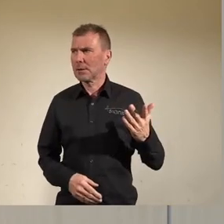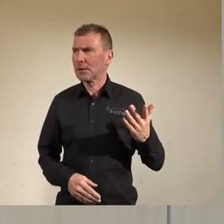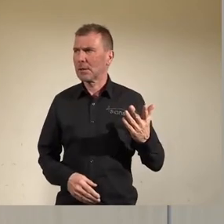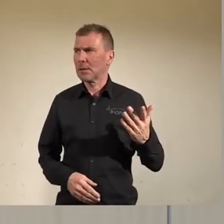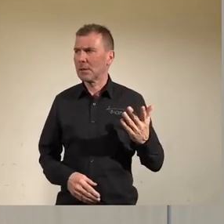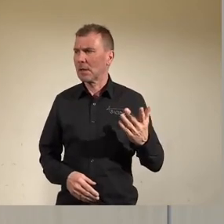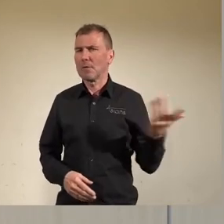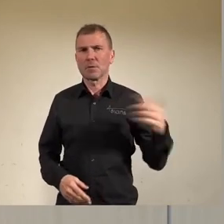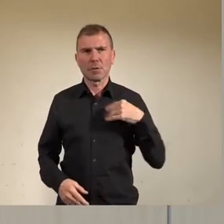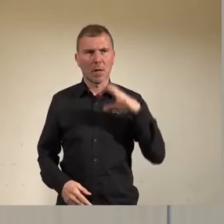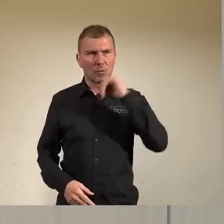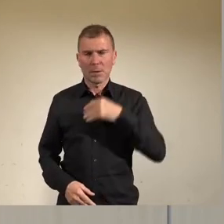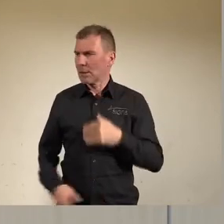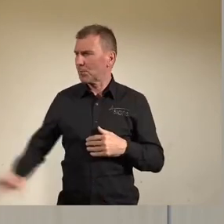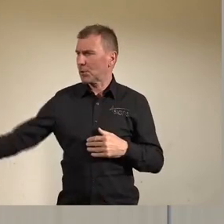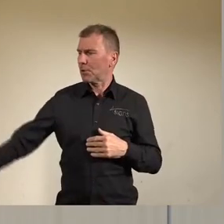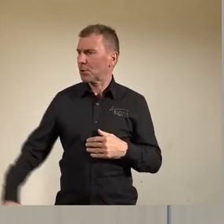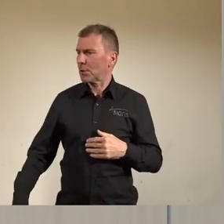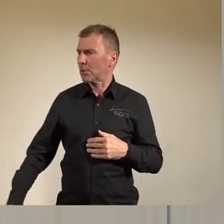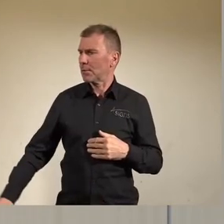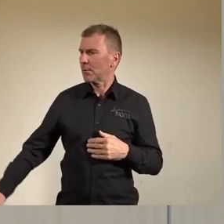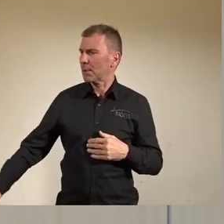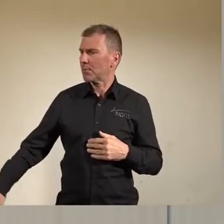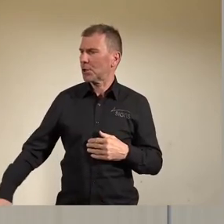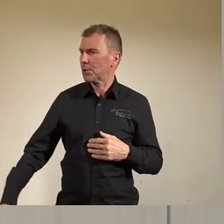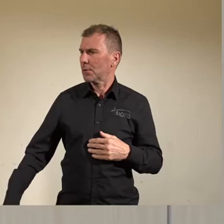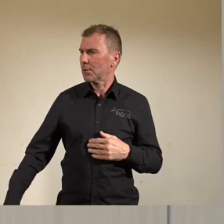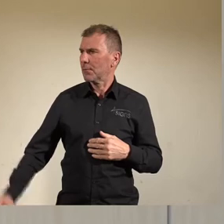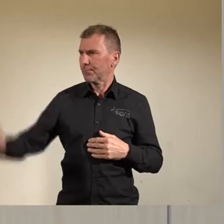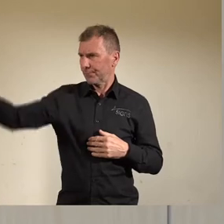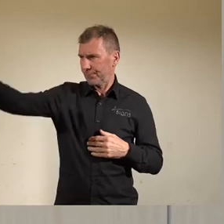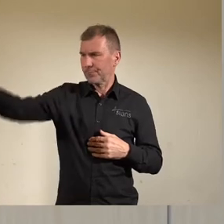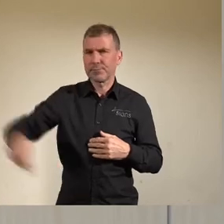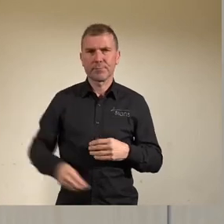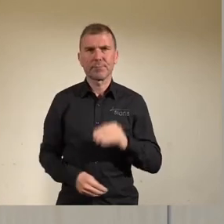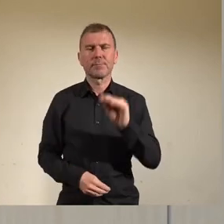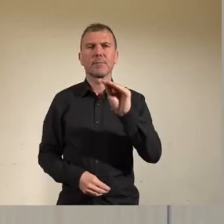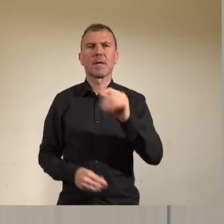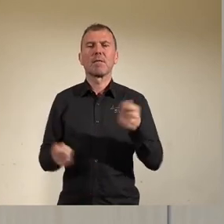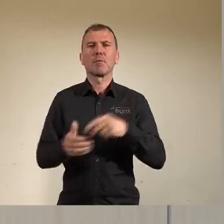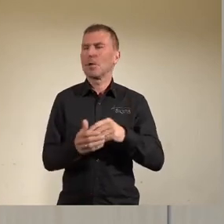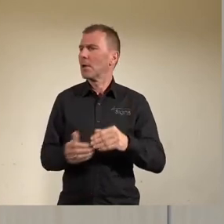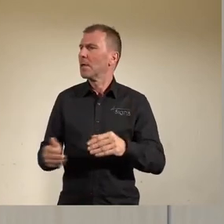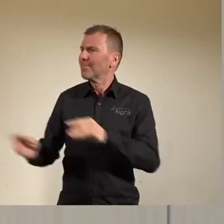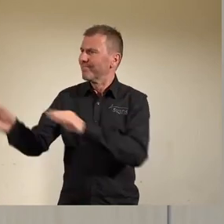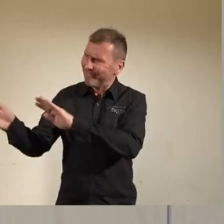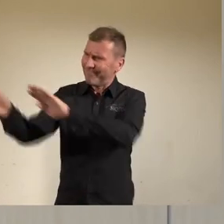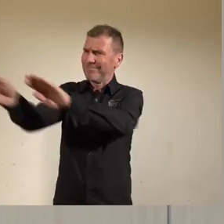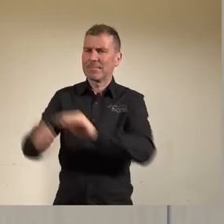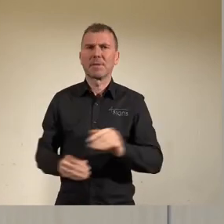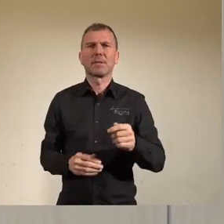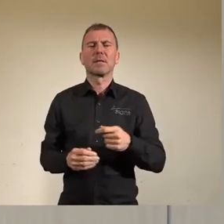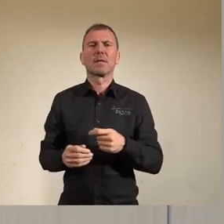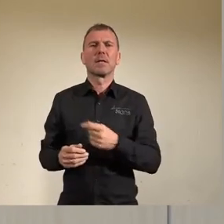vermutlich verschwiegen hätte, wäre, dass der Hebesatz zur Gewerbesteuer in Leipzig höher ist als in Dresden. Das heißt,